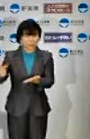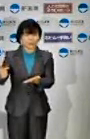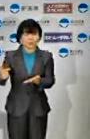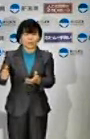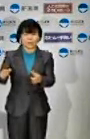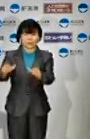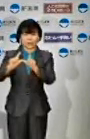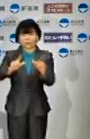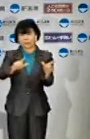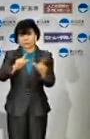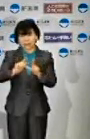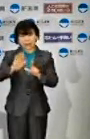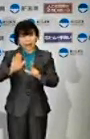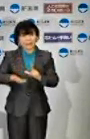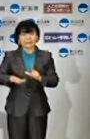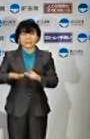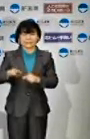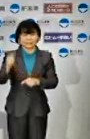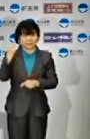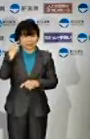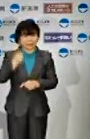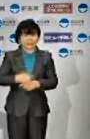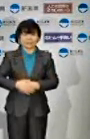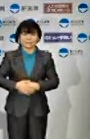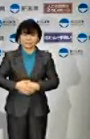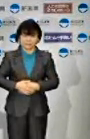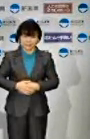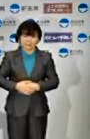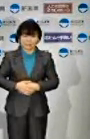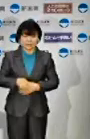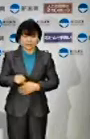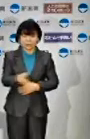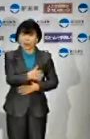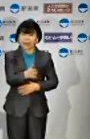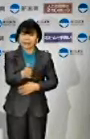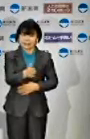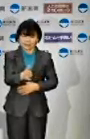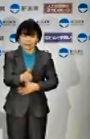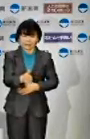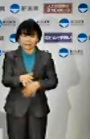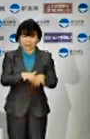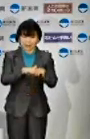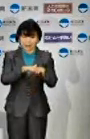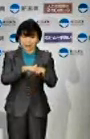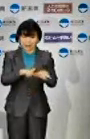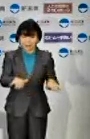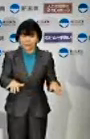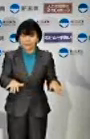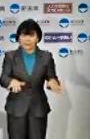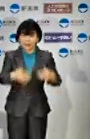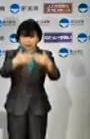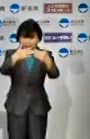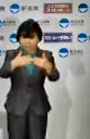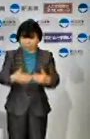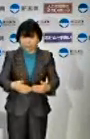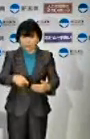話の報告があったっていうお話がありましたけれども、そのあたりまん延防止が延長されればより丁寧な説明だったりとか、